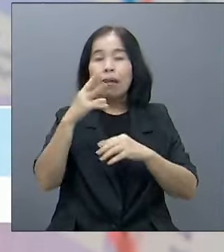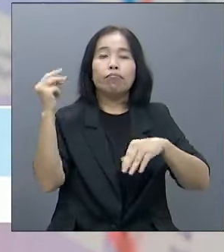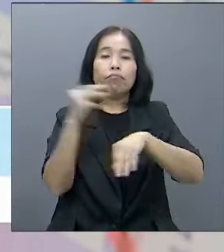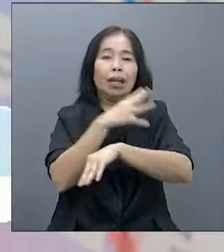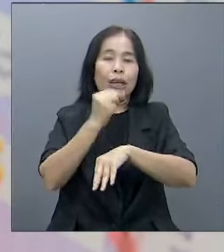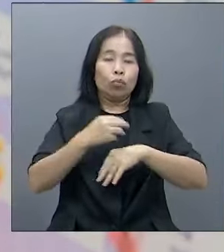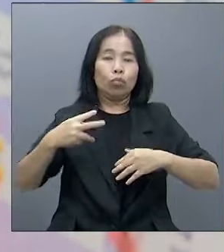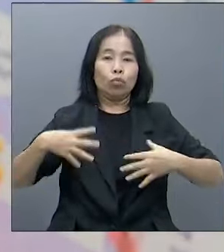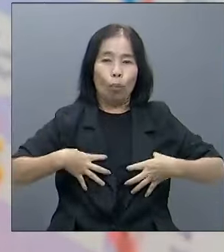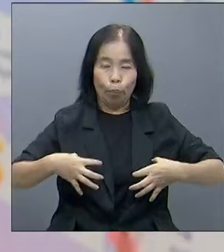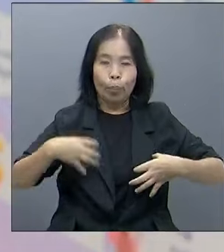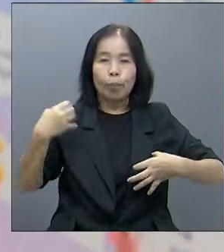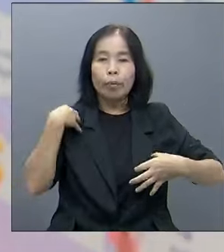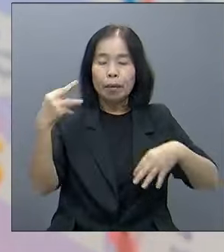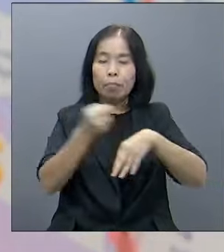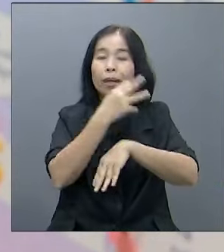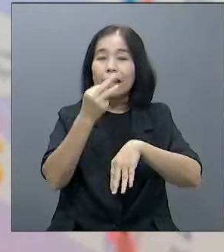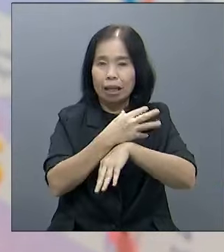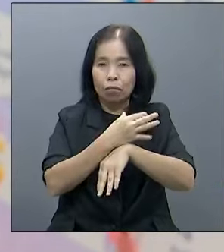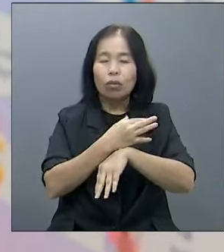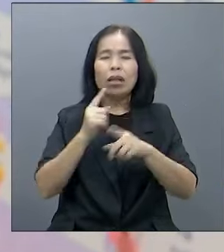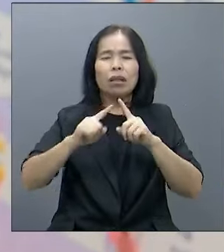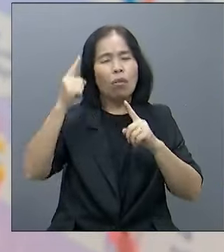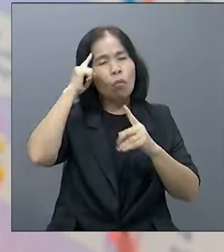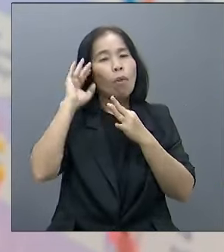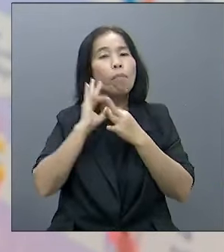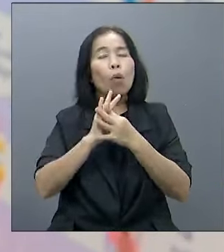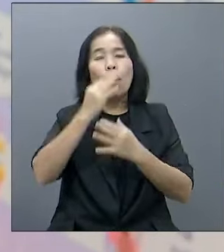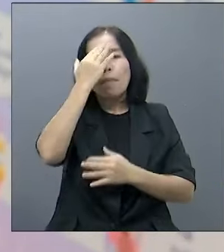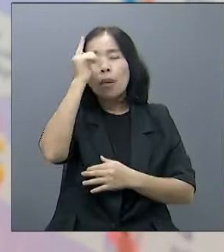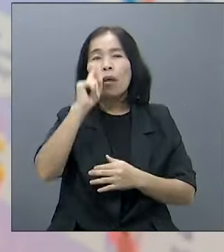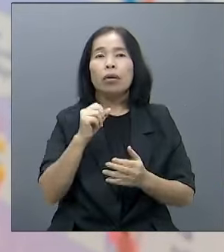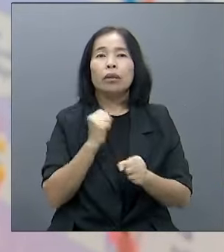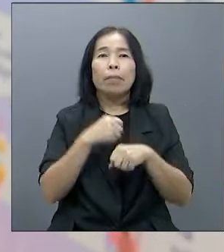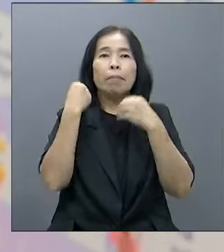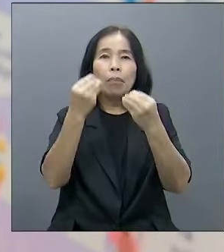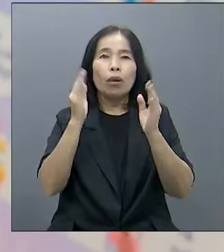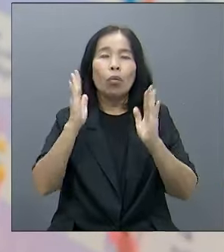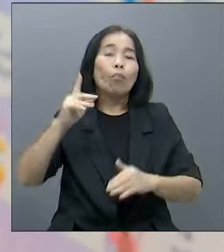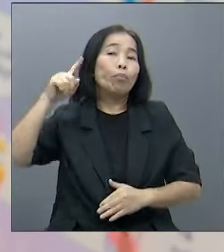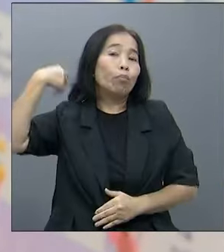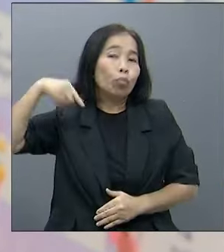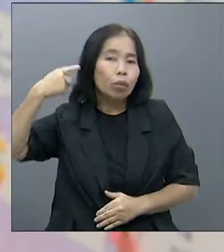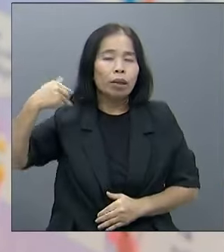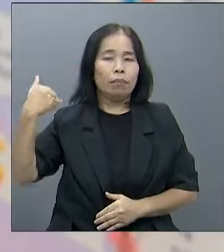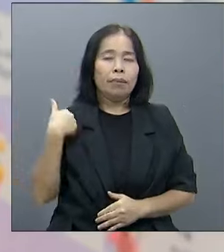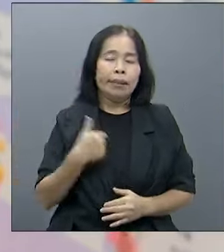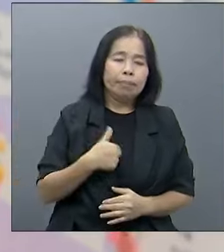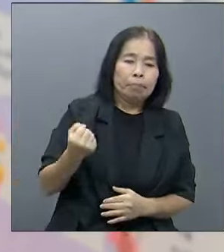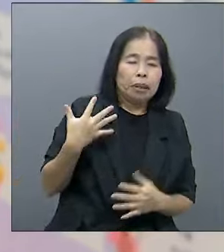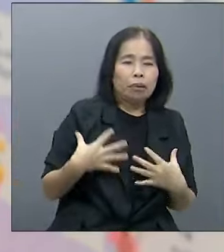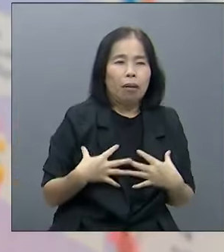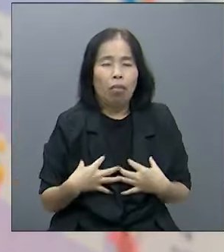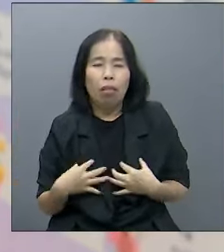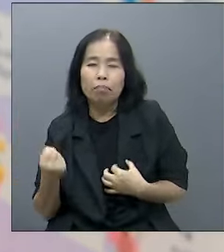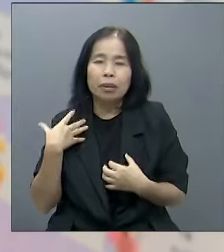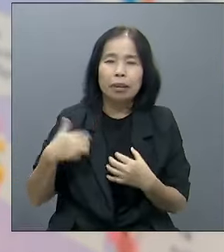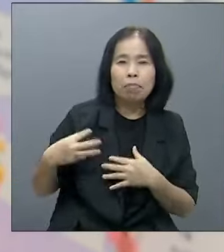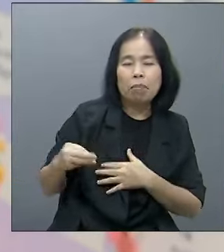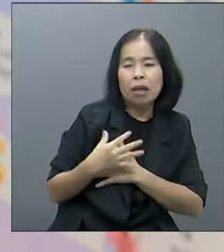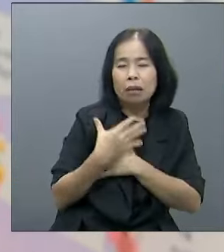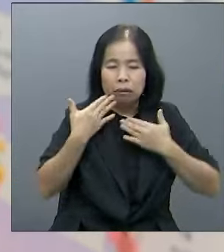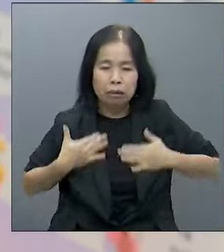ะครับซึ่งเป็นโรคที่น่าเป็นห่วงมากๆนะครับเพราะว่าก็ทําให้ท่านผู้หญิงเองก็สูญเสียความมั่นใจไปด้วยนะครับเราก็เลยเล็งเห็นถึ